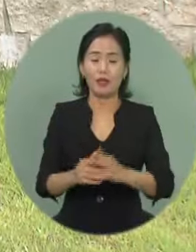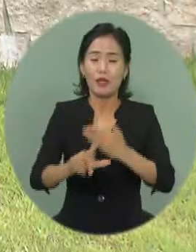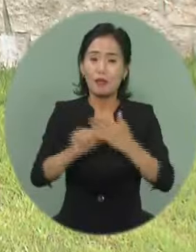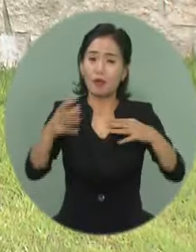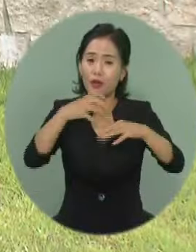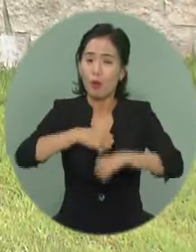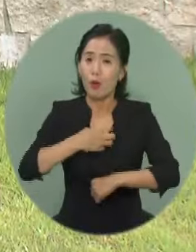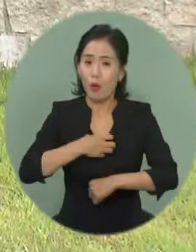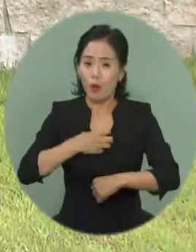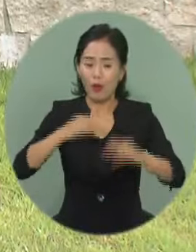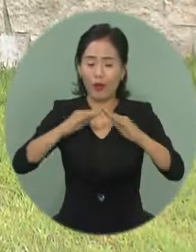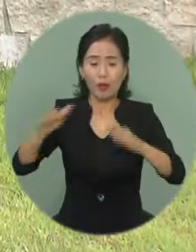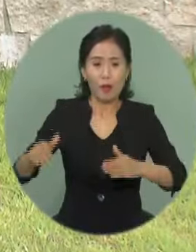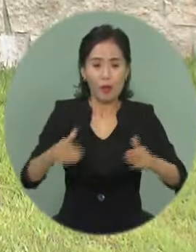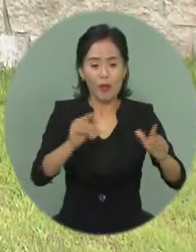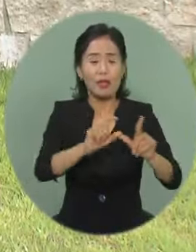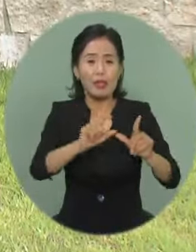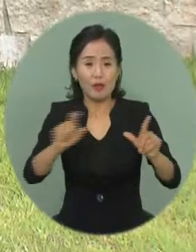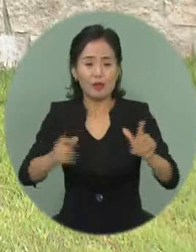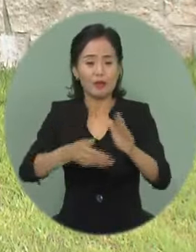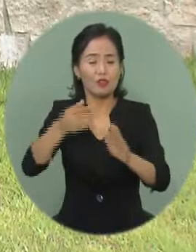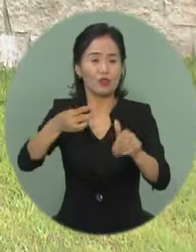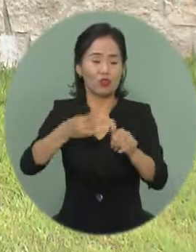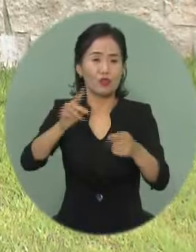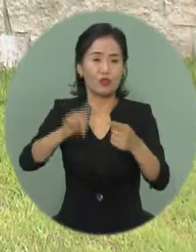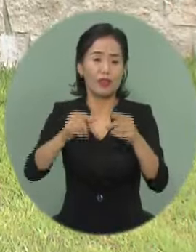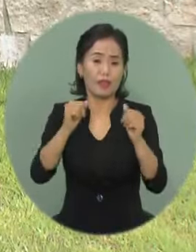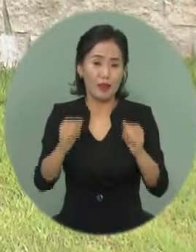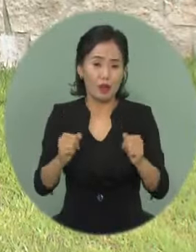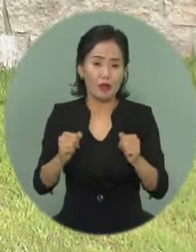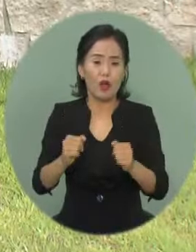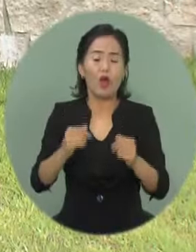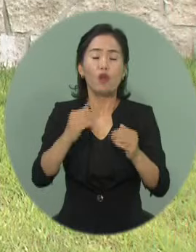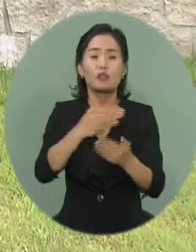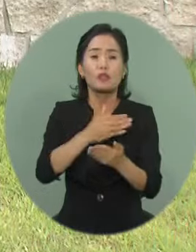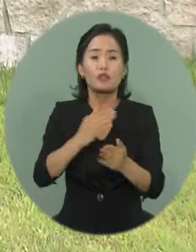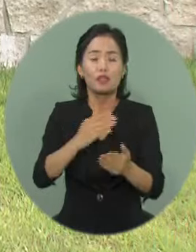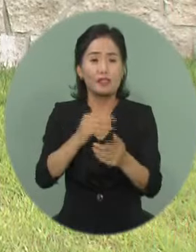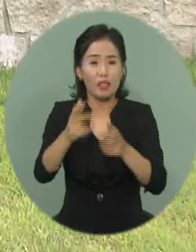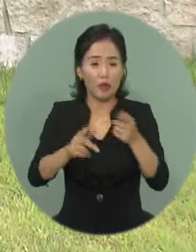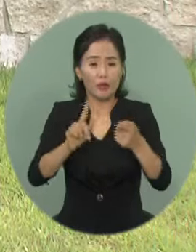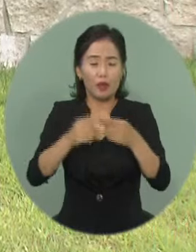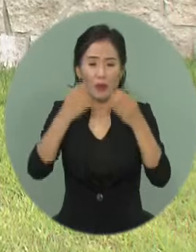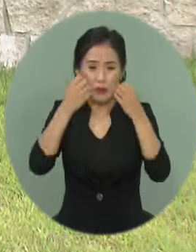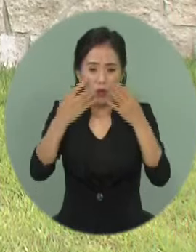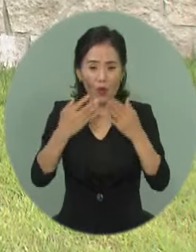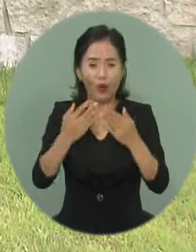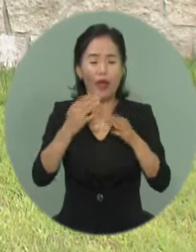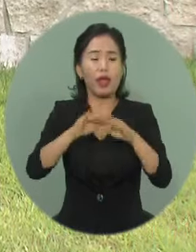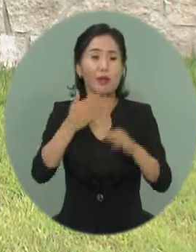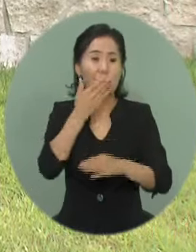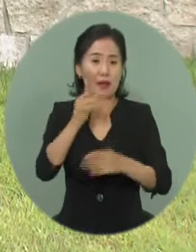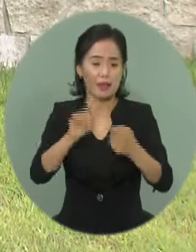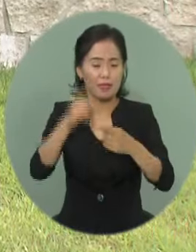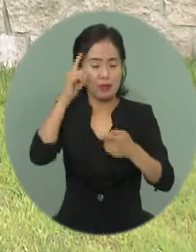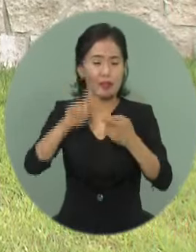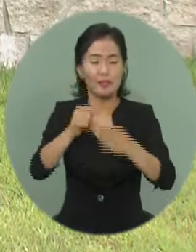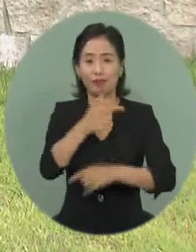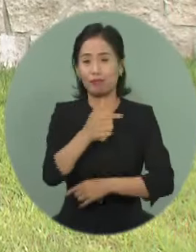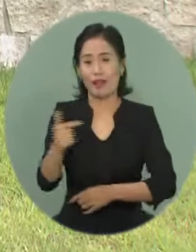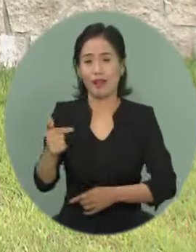소멸 위기에 처한 전남 일선 시군들의 체류형 거점 도시 사업이 인구 소멸 해결의 새로운 돌파구가 될 수 있을지 관심이